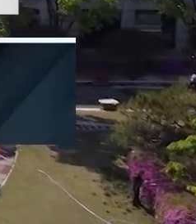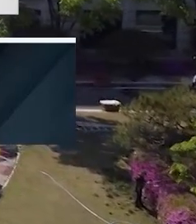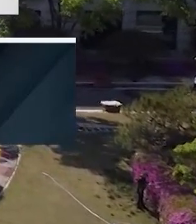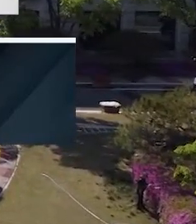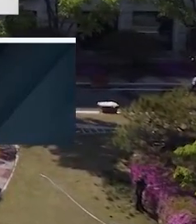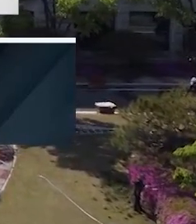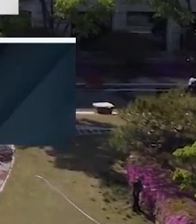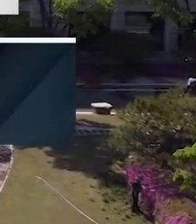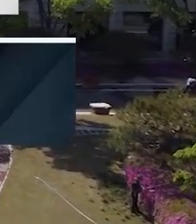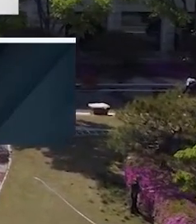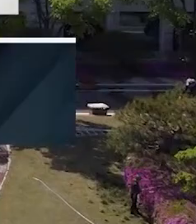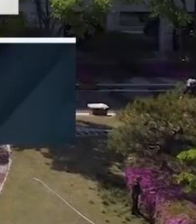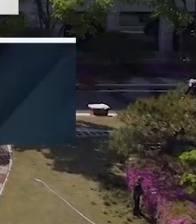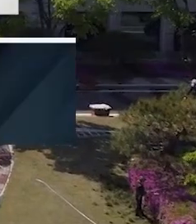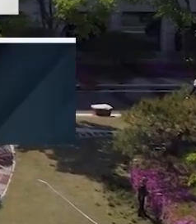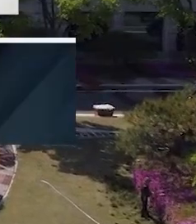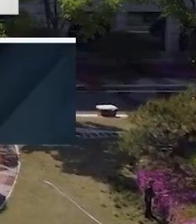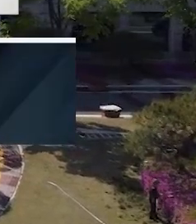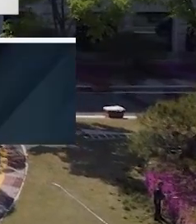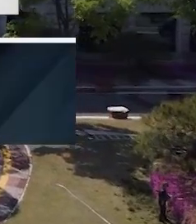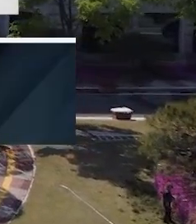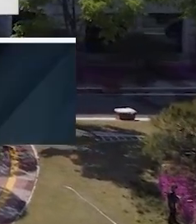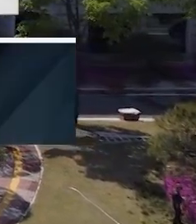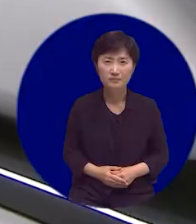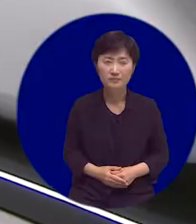가장 가까운 사전투표소를 찾을 수 있습니다.